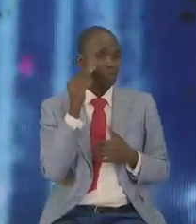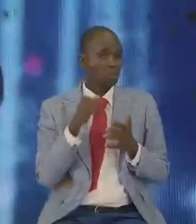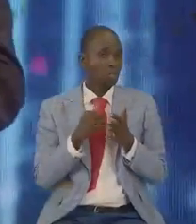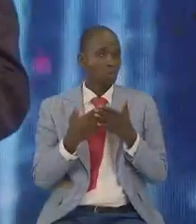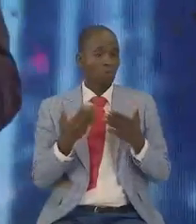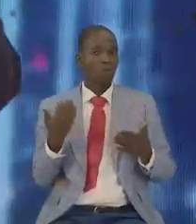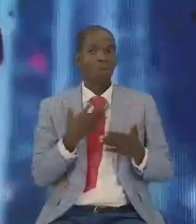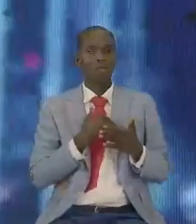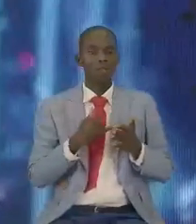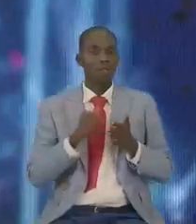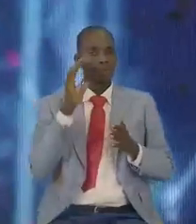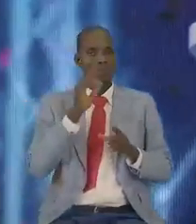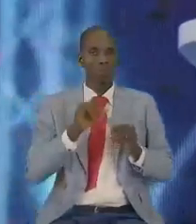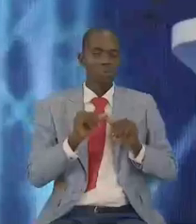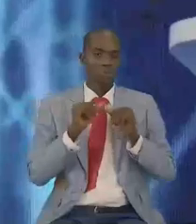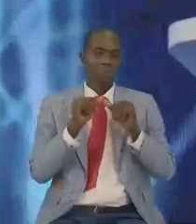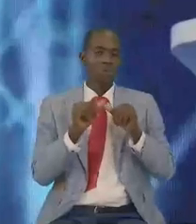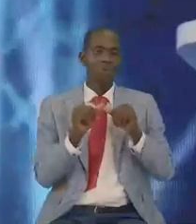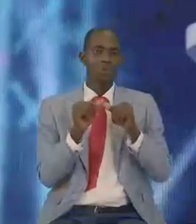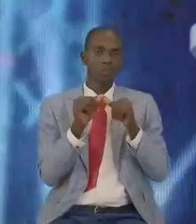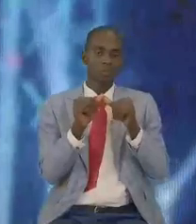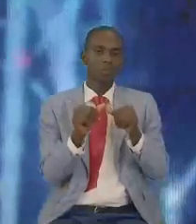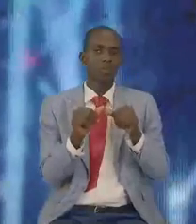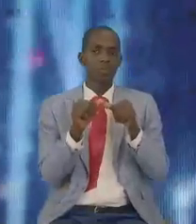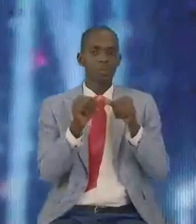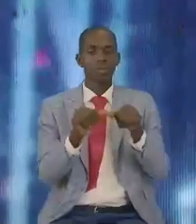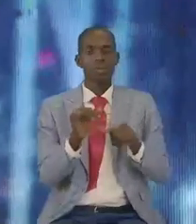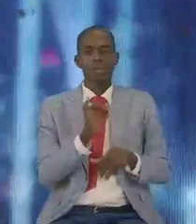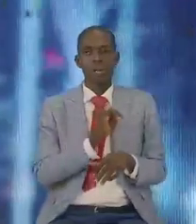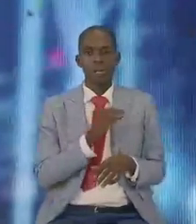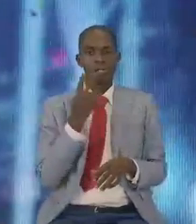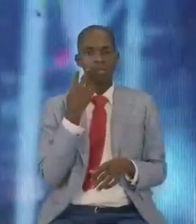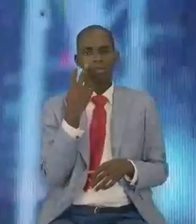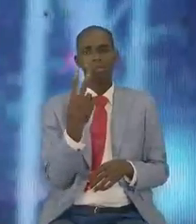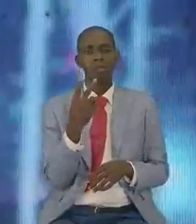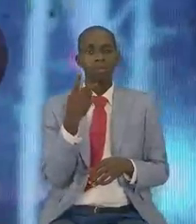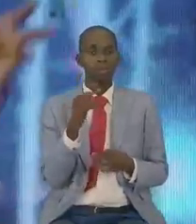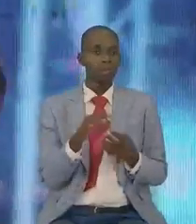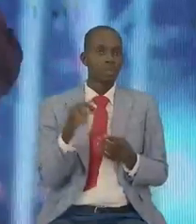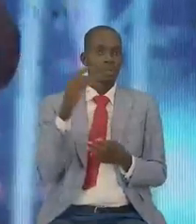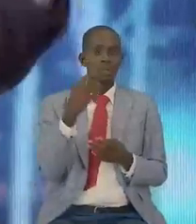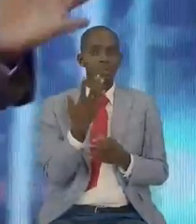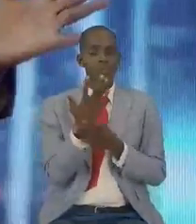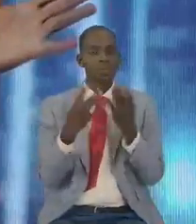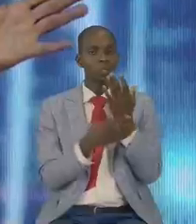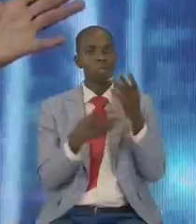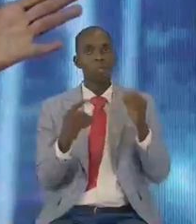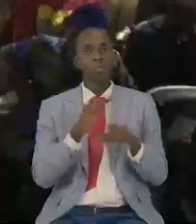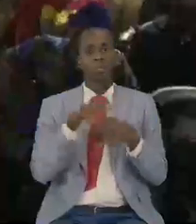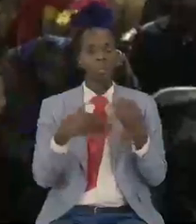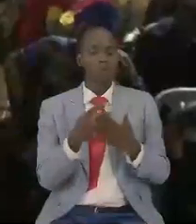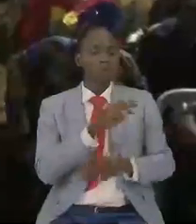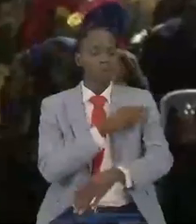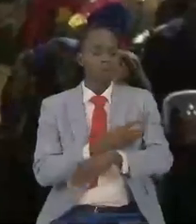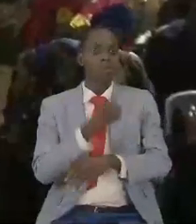expérience. Et elle va continuer ainsi de suite. Et je vois l'Esprit, la main du Dieu Tout-Puissant, qui est